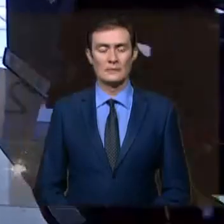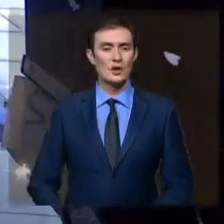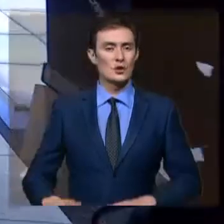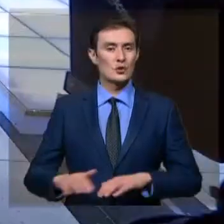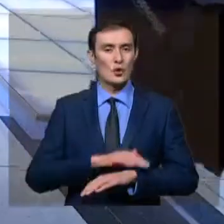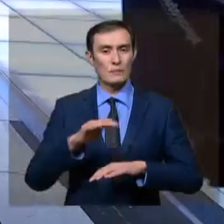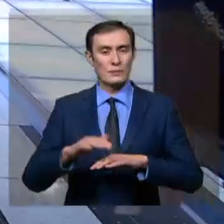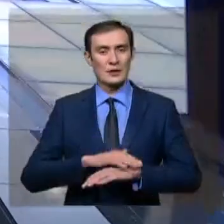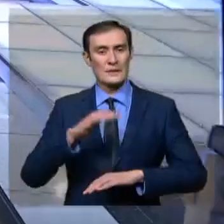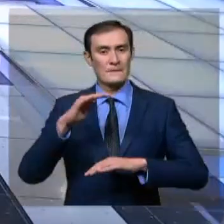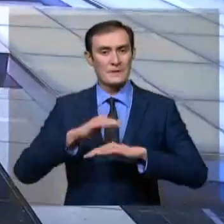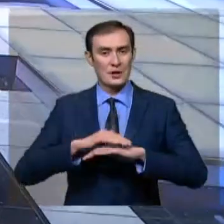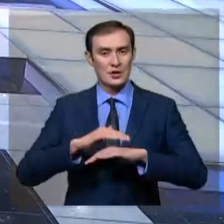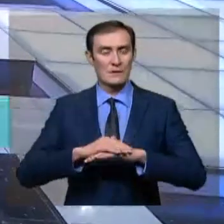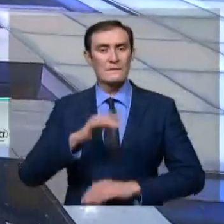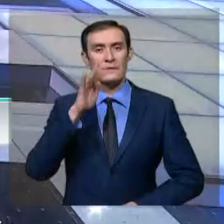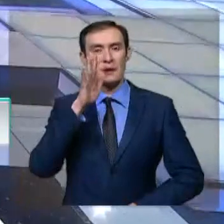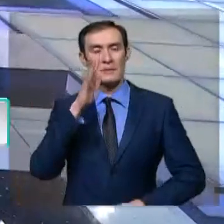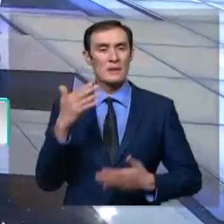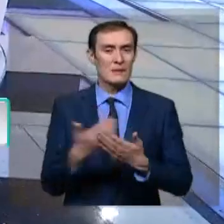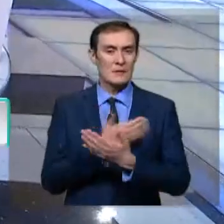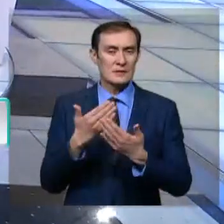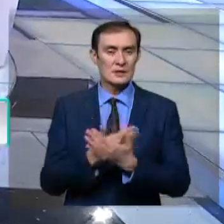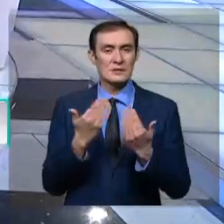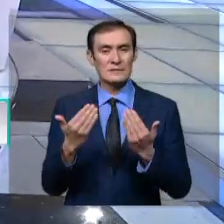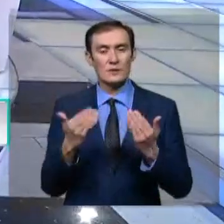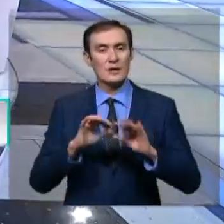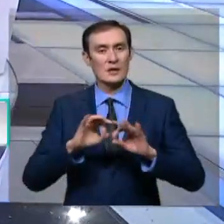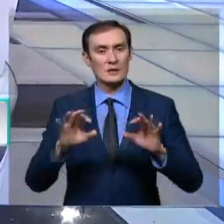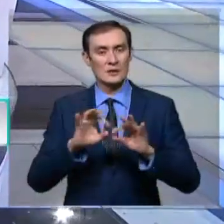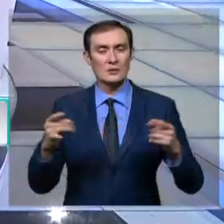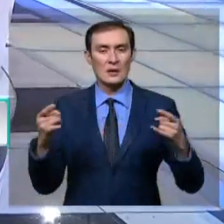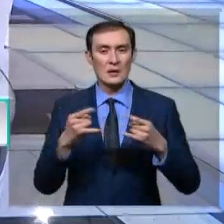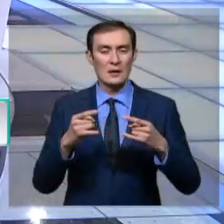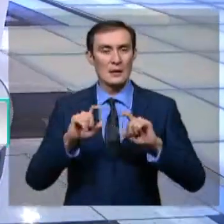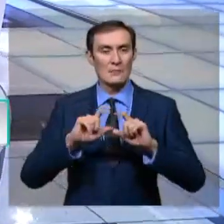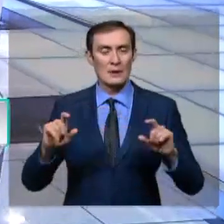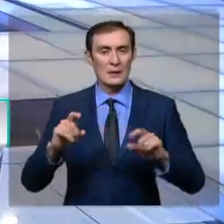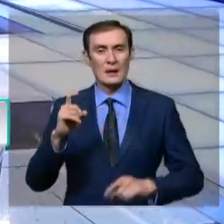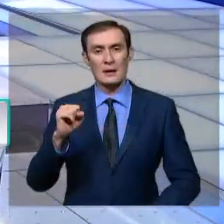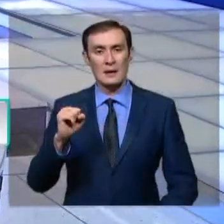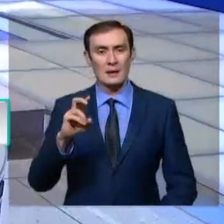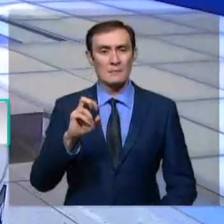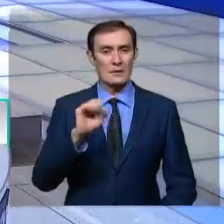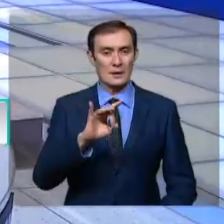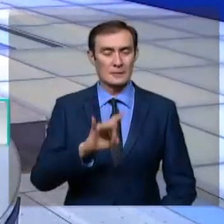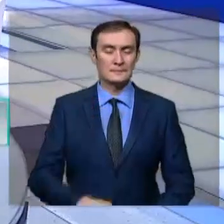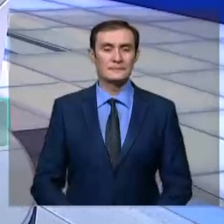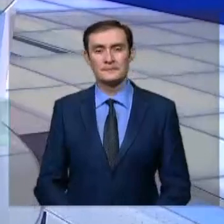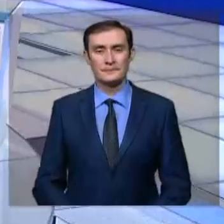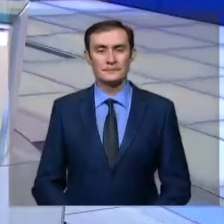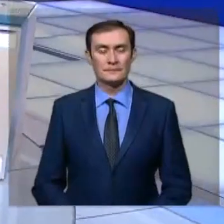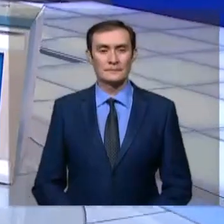Добрый вечер. В эфире новости о главных событиях сегодняшнего дня в ближайшие полчаса. В студии для вас работают Дмитрий Двонев и